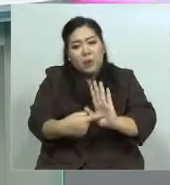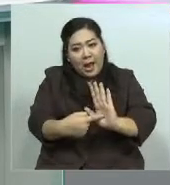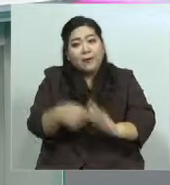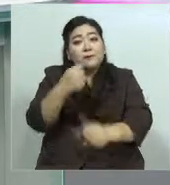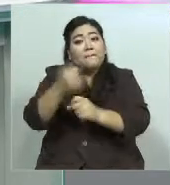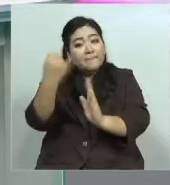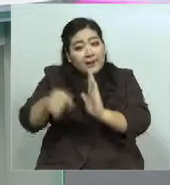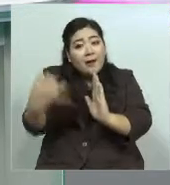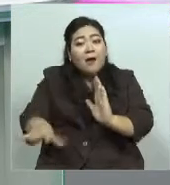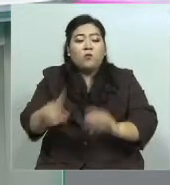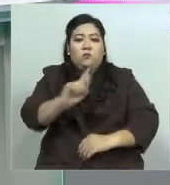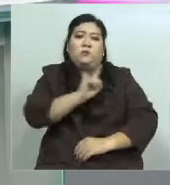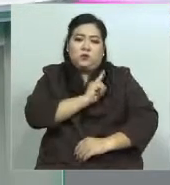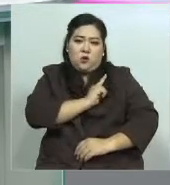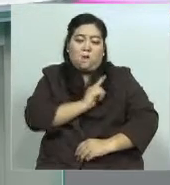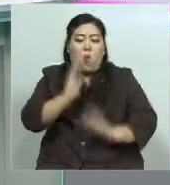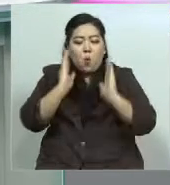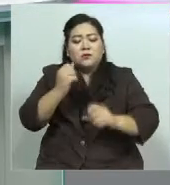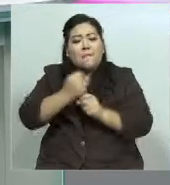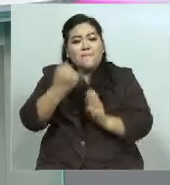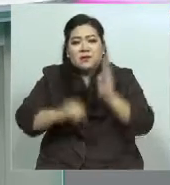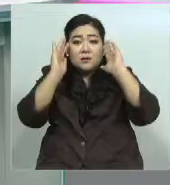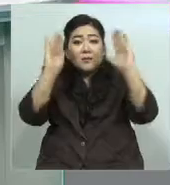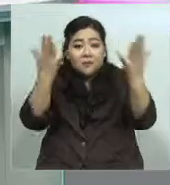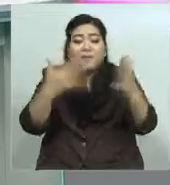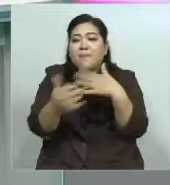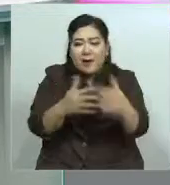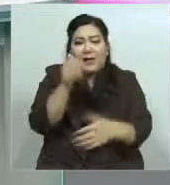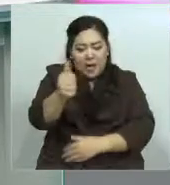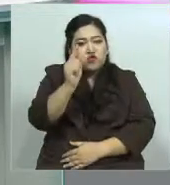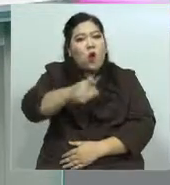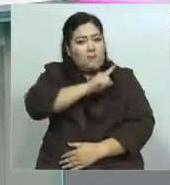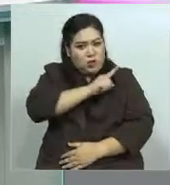างที่แสดงให้เห็นว่าคนเราผิดพลาดกันได ้ แต่ต้องรับผิดชอบเป็นด้วย